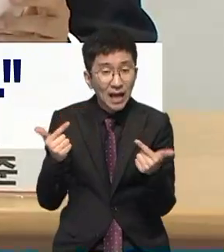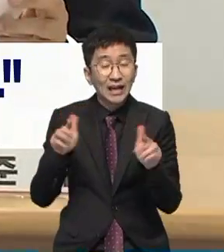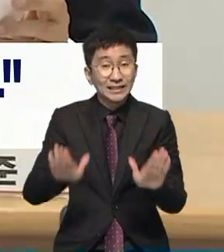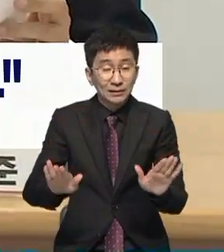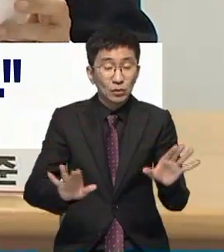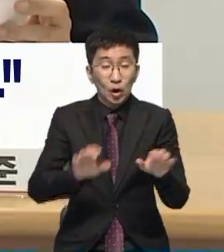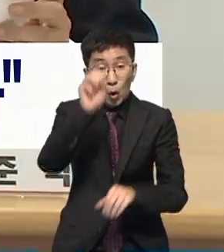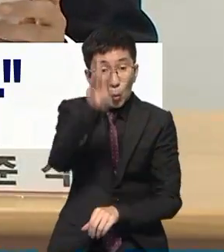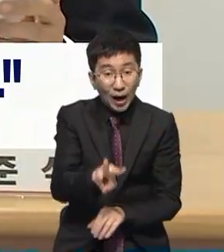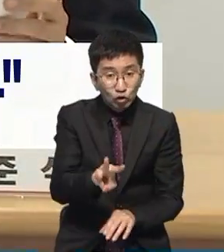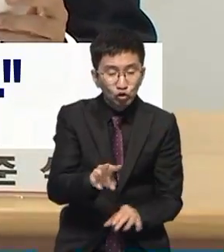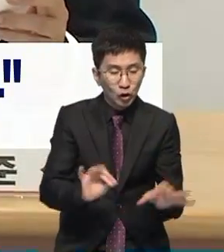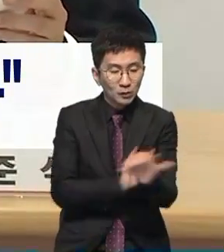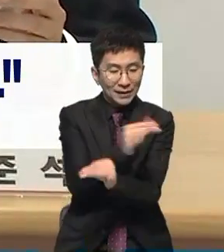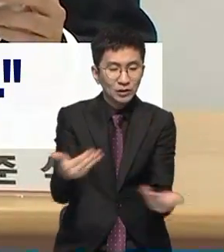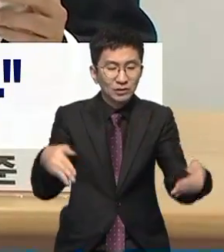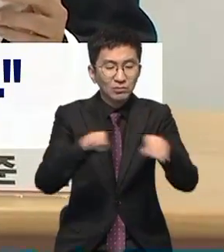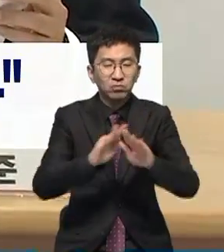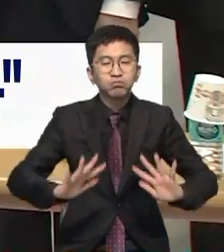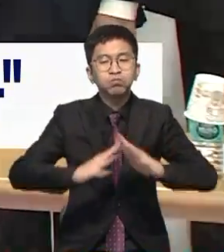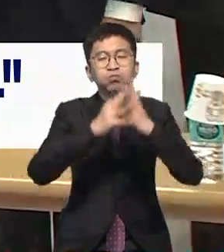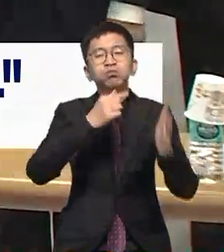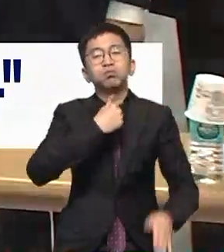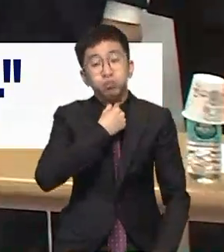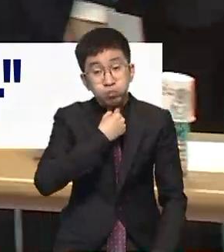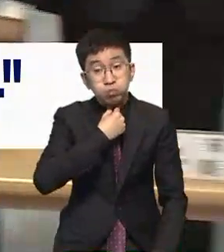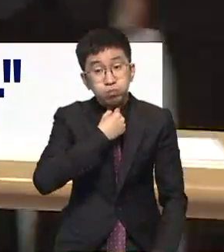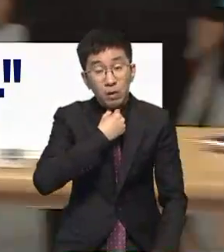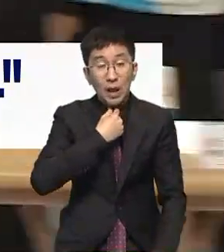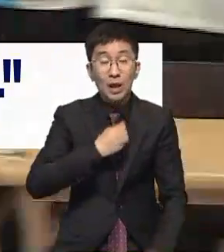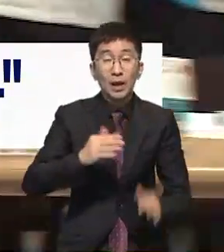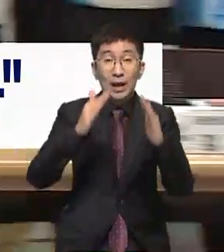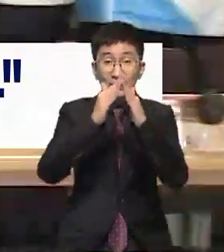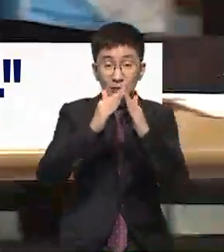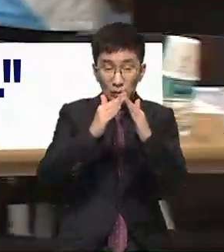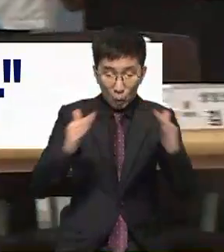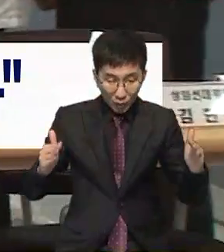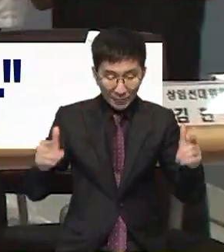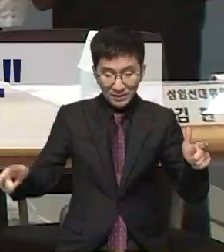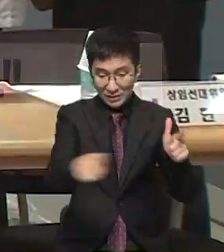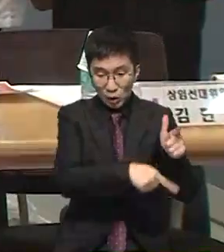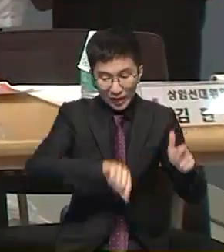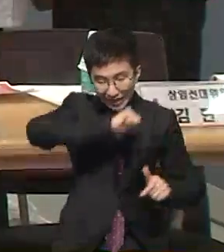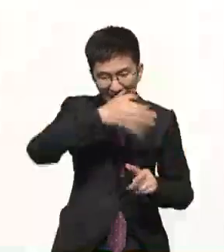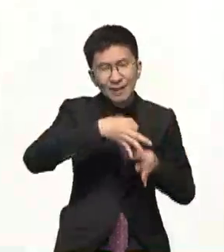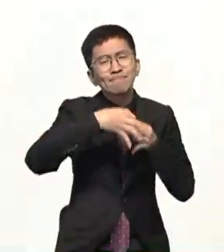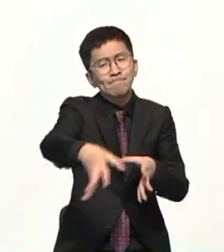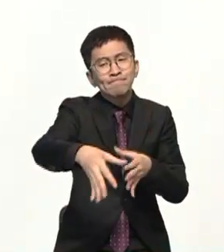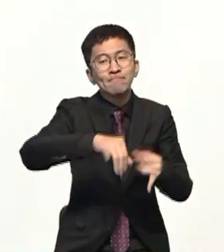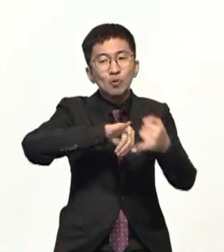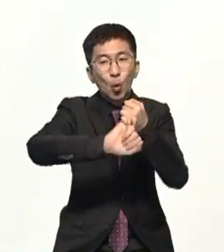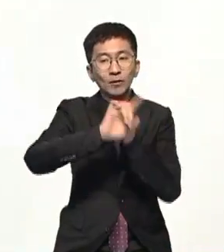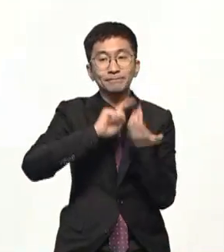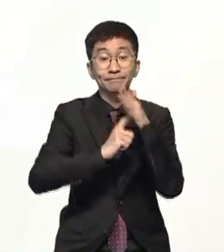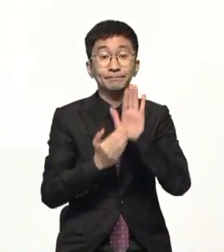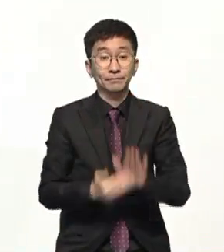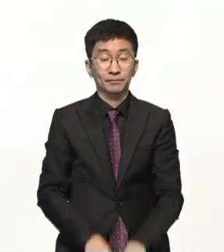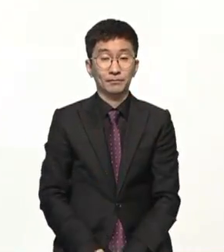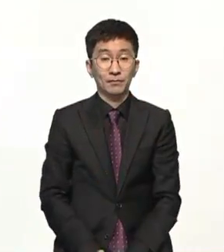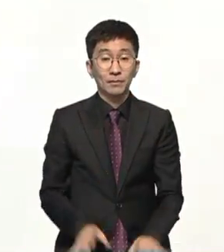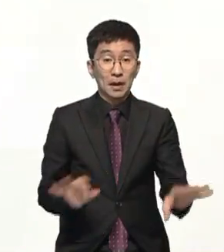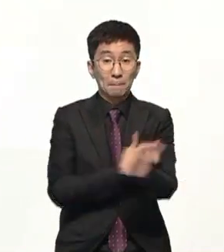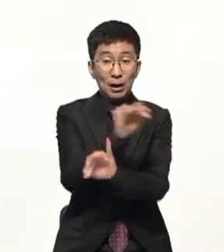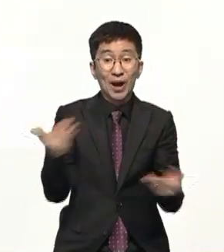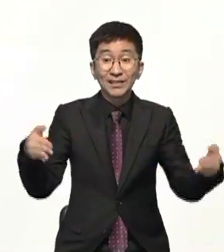쇼핑몰 건설 카드를 다시 꺼내들며 호남에 여당발 예산 폭탄을 투하하겠다고 공언했습니다. 복합 쇼핑몰